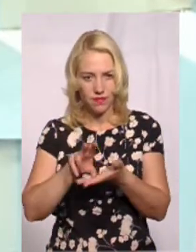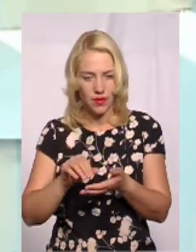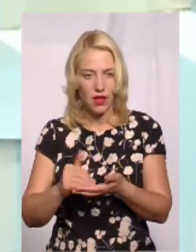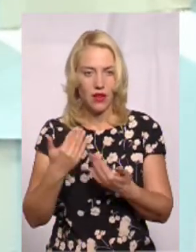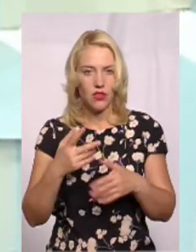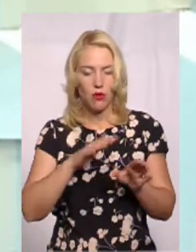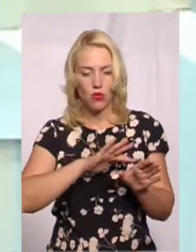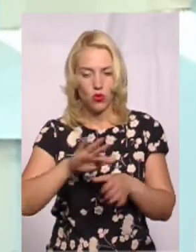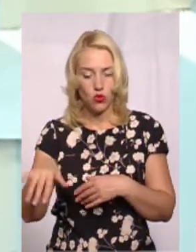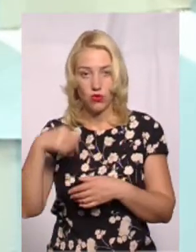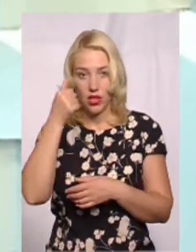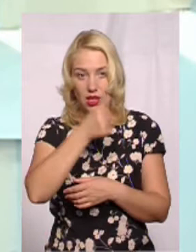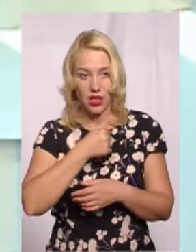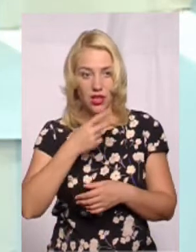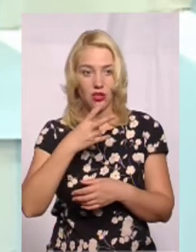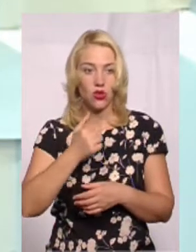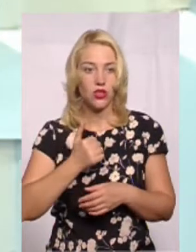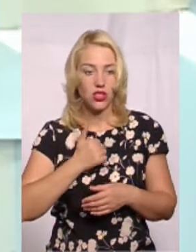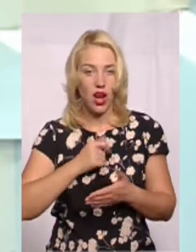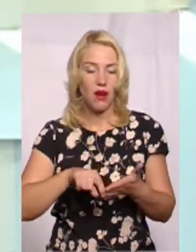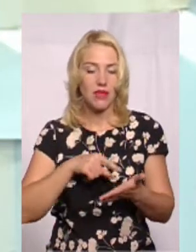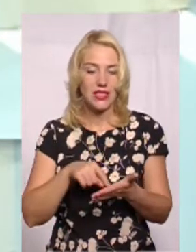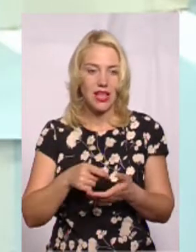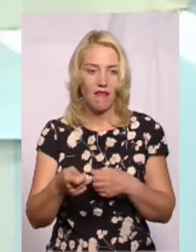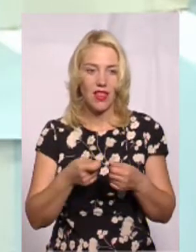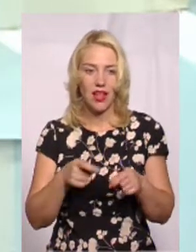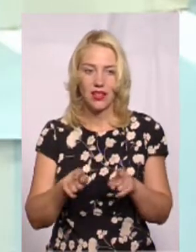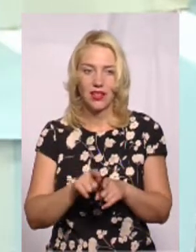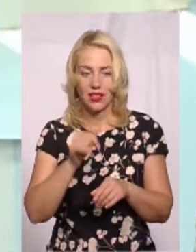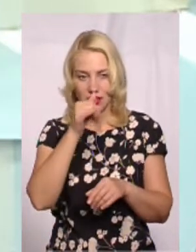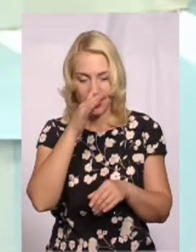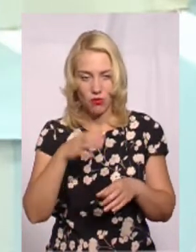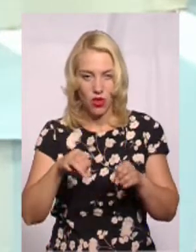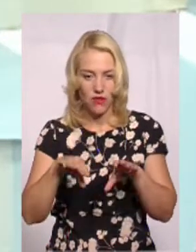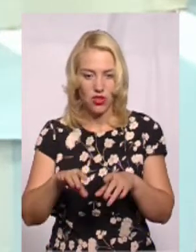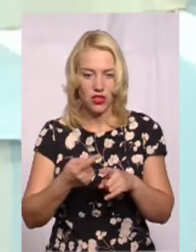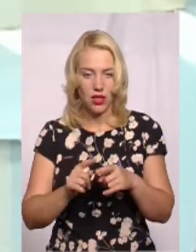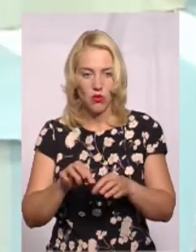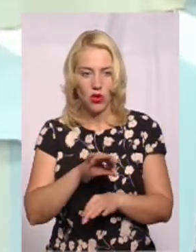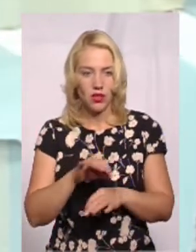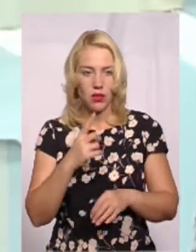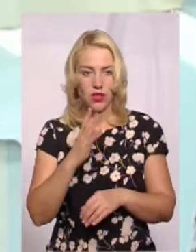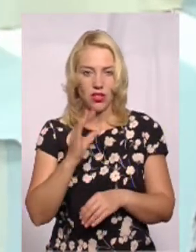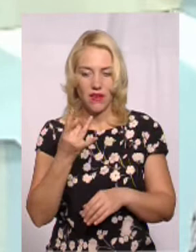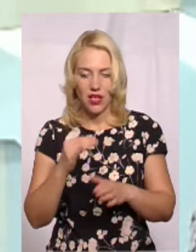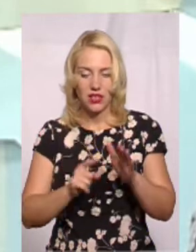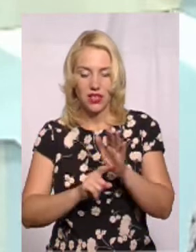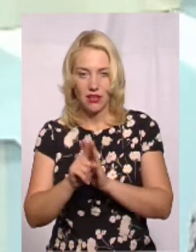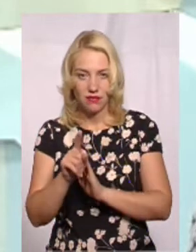вже пройшов рік, а, на жаль, міська влада так і не змогла рухнути цей проект. Тобто, 1 вересня стартує,